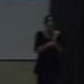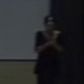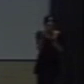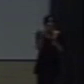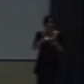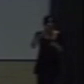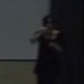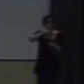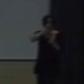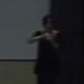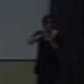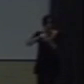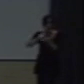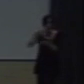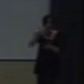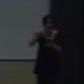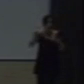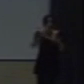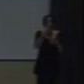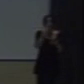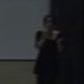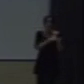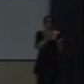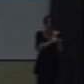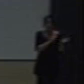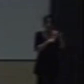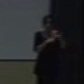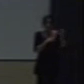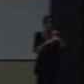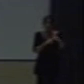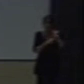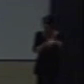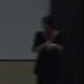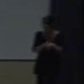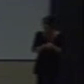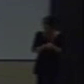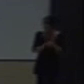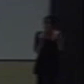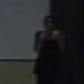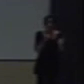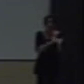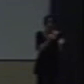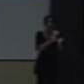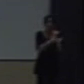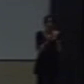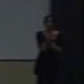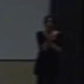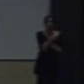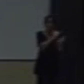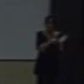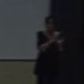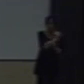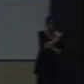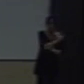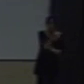que agafen més preponderància com és la immediatesa, sense que la immediatesa tingui sempre un component negatiu. I en